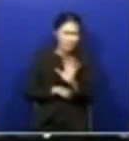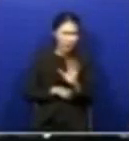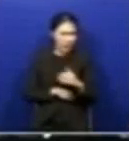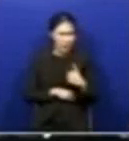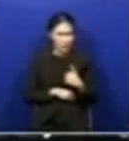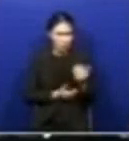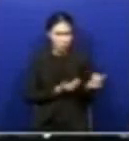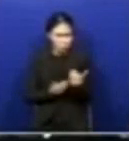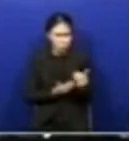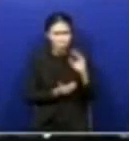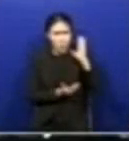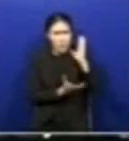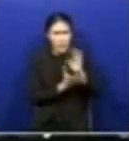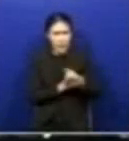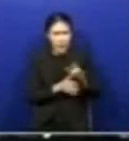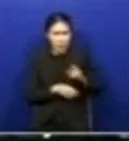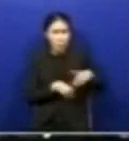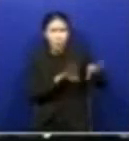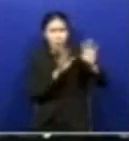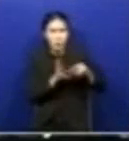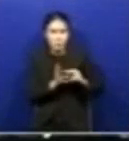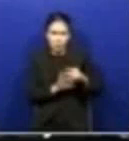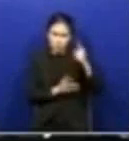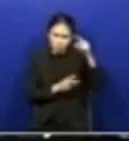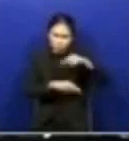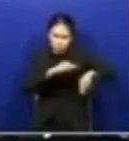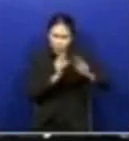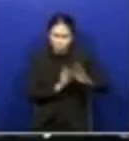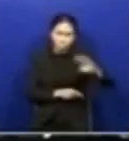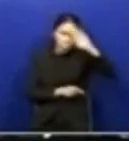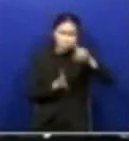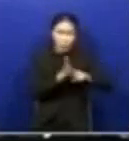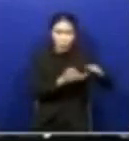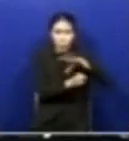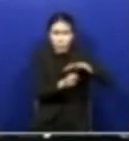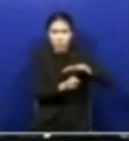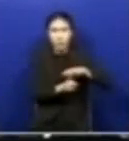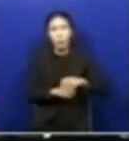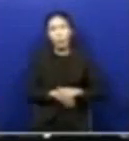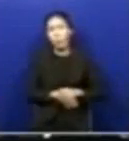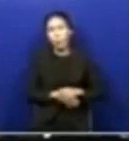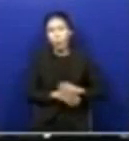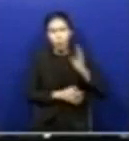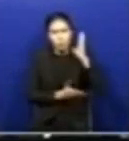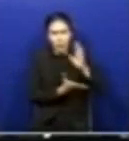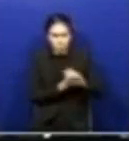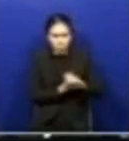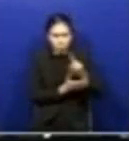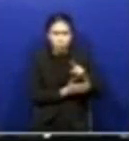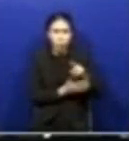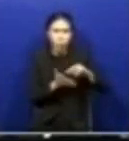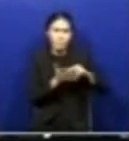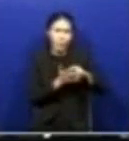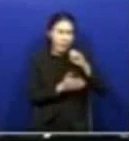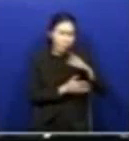าตะกี้นี่มากัดกรองมากักขังมาดูแลคนป่วยโควิดไปนี่ผัวเขาต้องให้อนุญาตเป็นเดือนทำมากันอย่าง